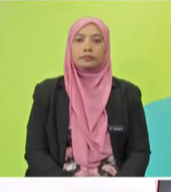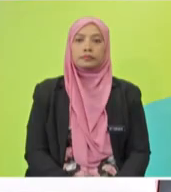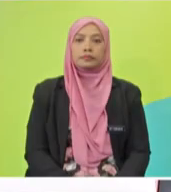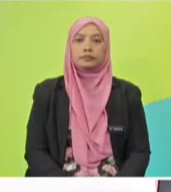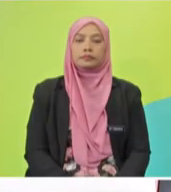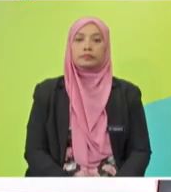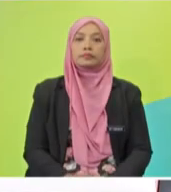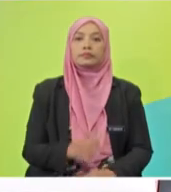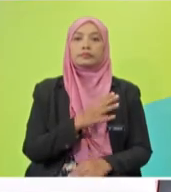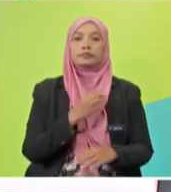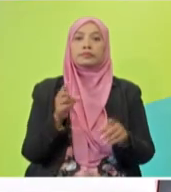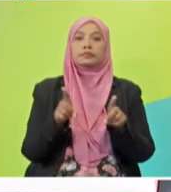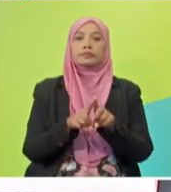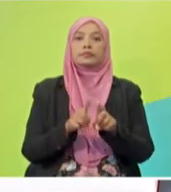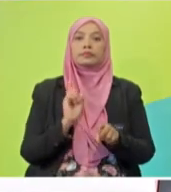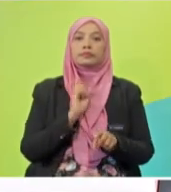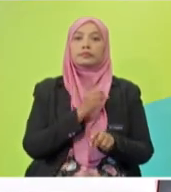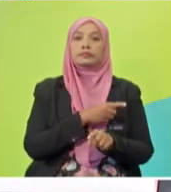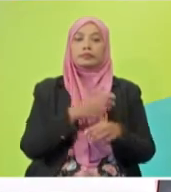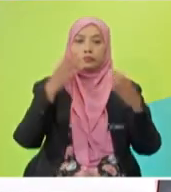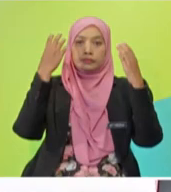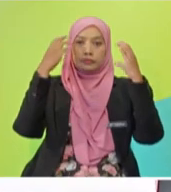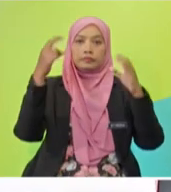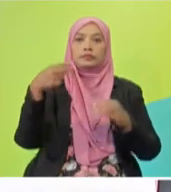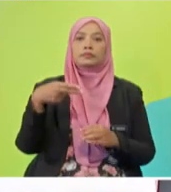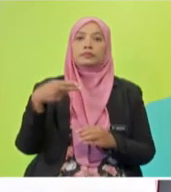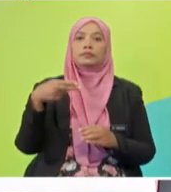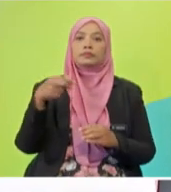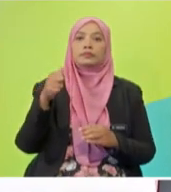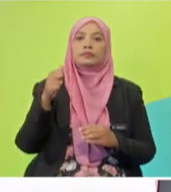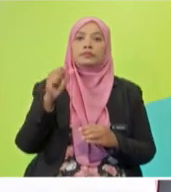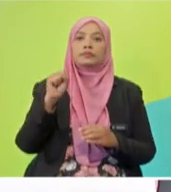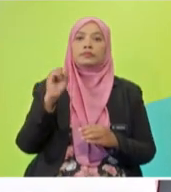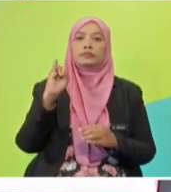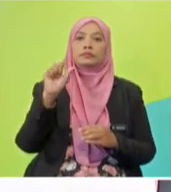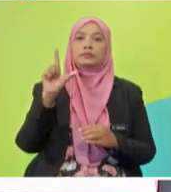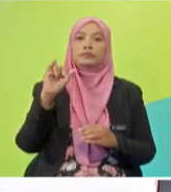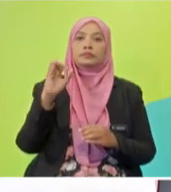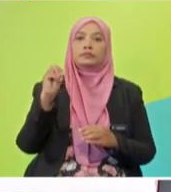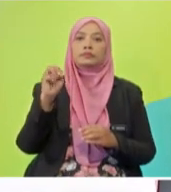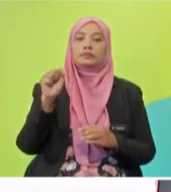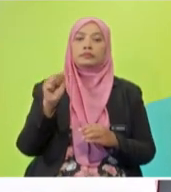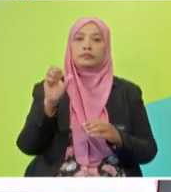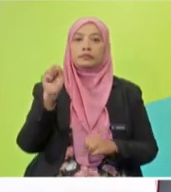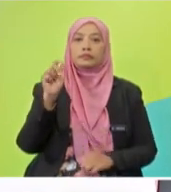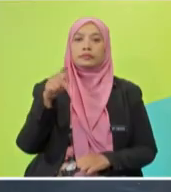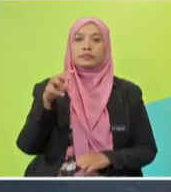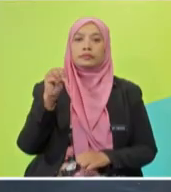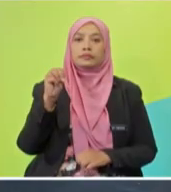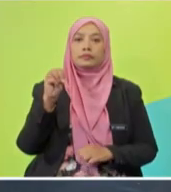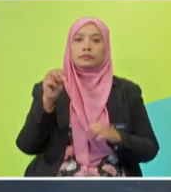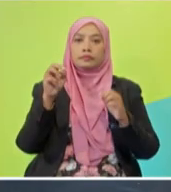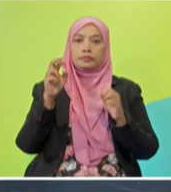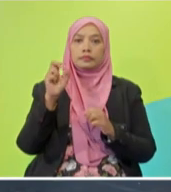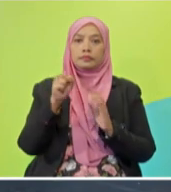Dan bersama kita pada hari ini adalah Cikgu Aslima binti Ahmed daripada SMK Serendah, Serendah, Selangor. Hai